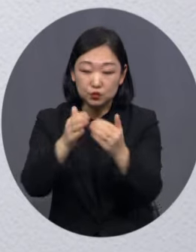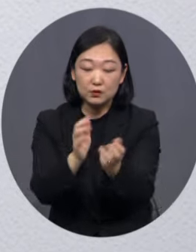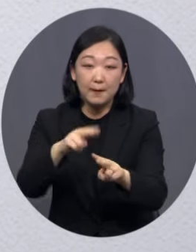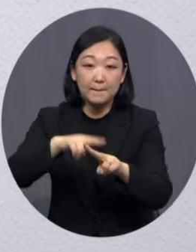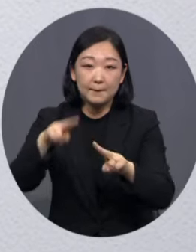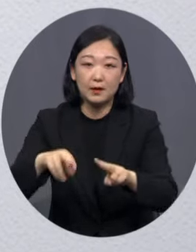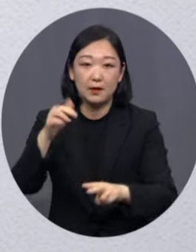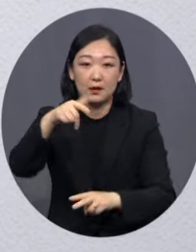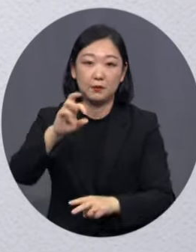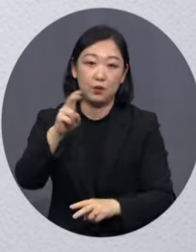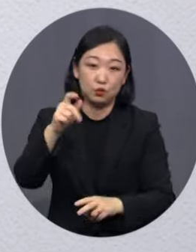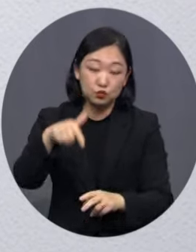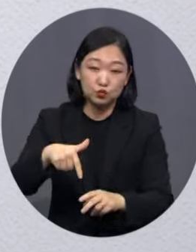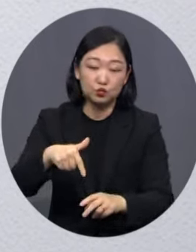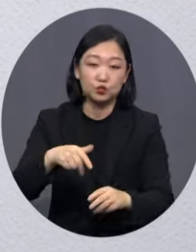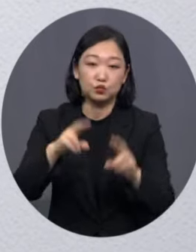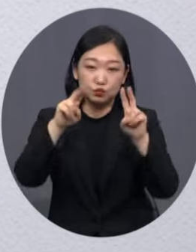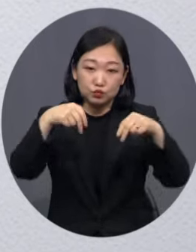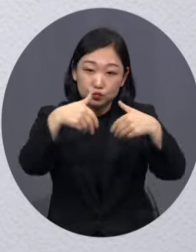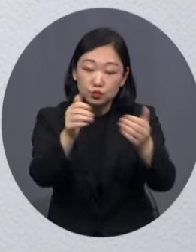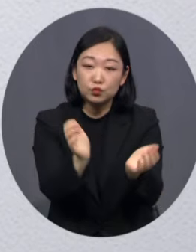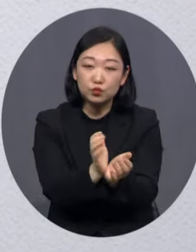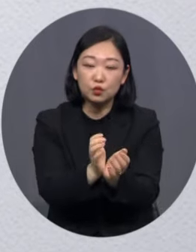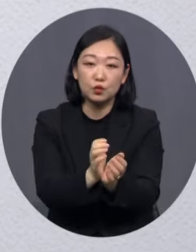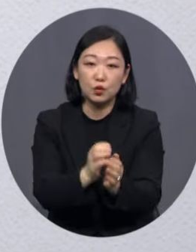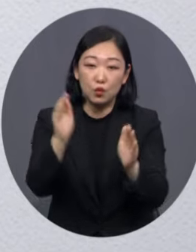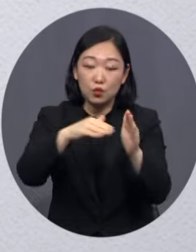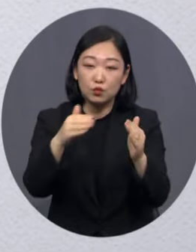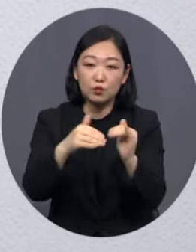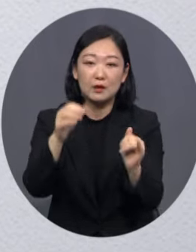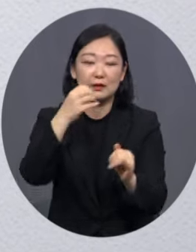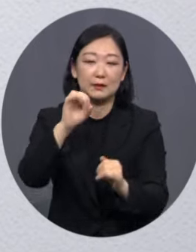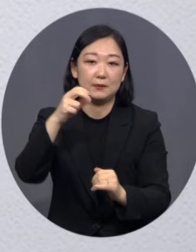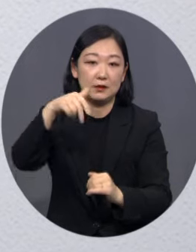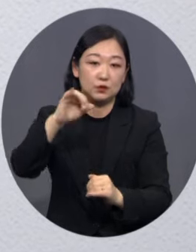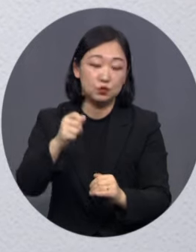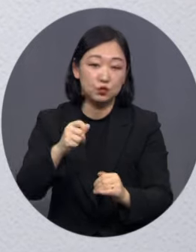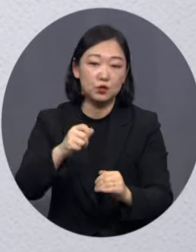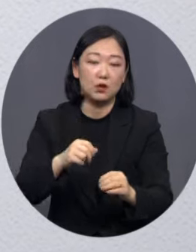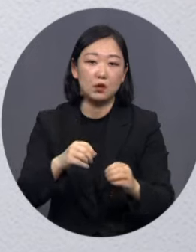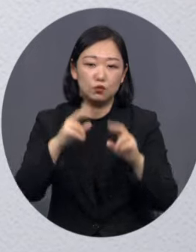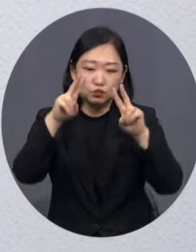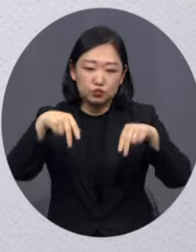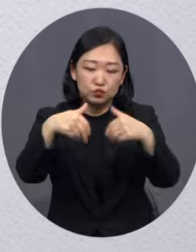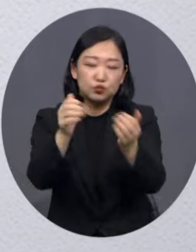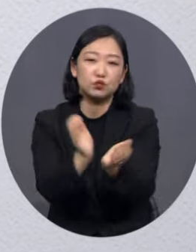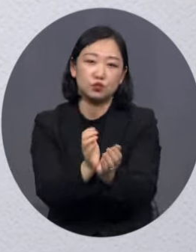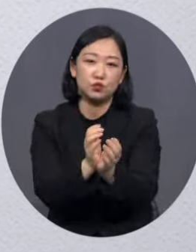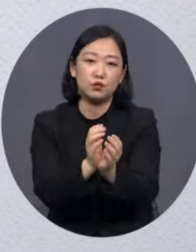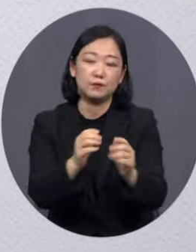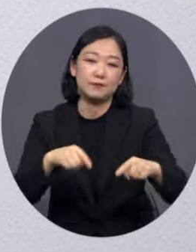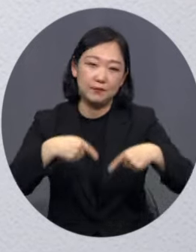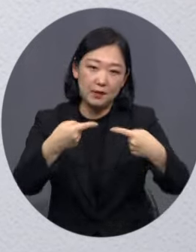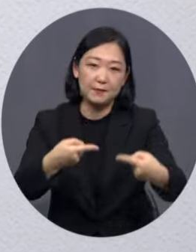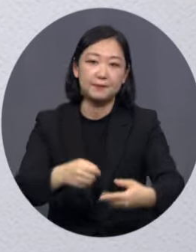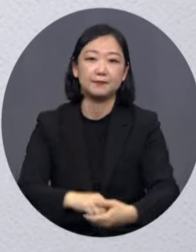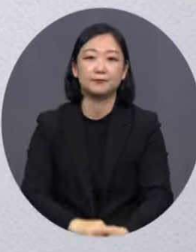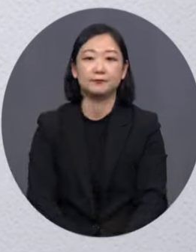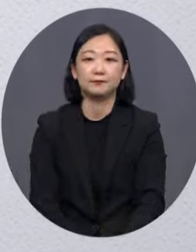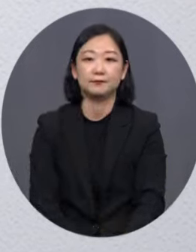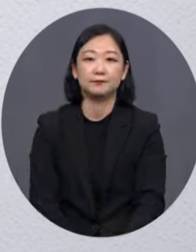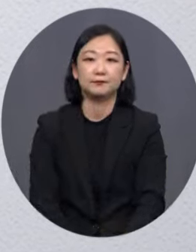도의원은 무소속으로 공무원 출신인 임기숙 후보도 무소속으로 도의의 입성을 노립니다 MBC